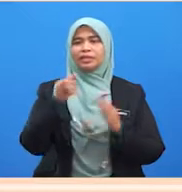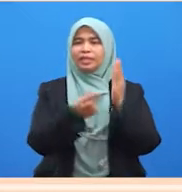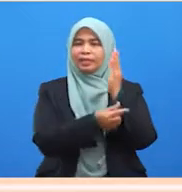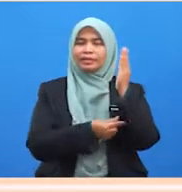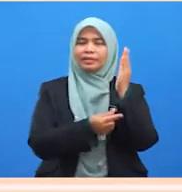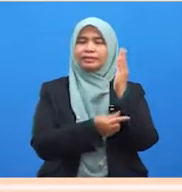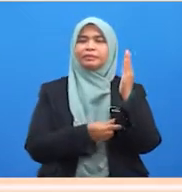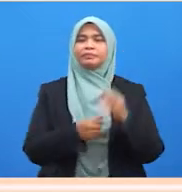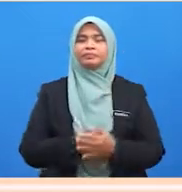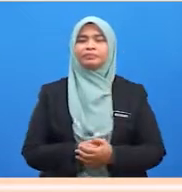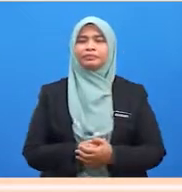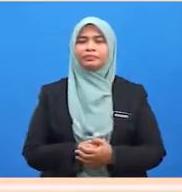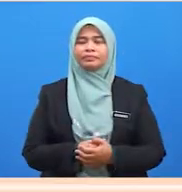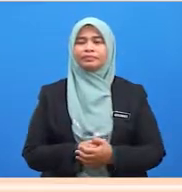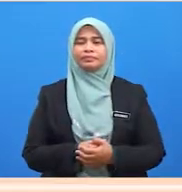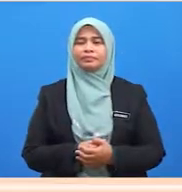dari sekarang.